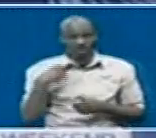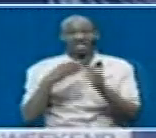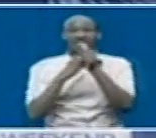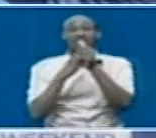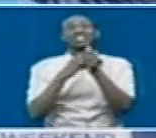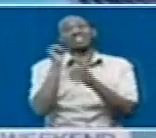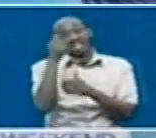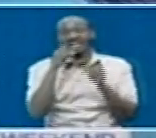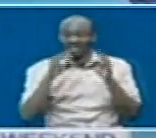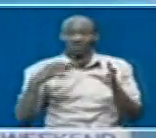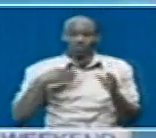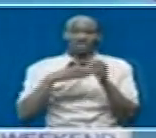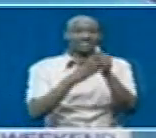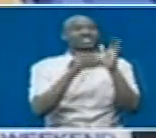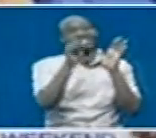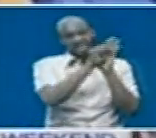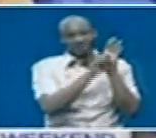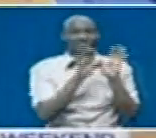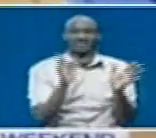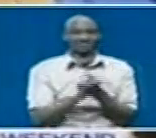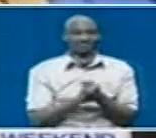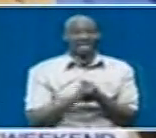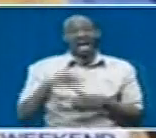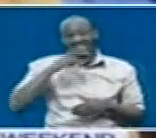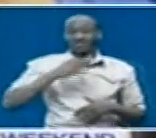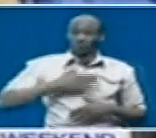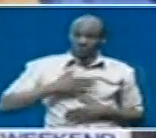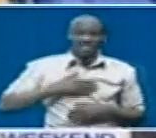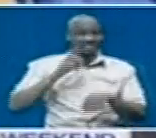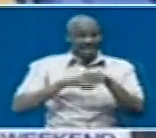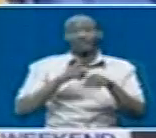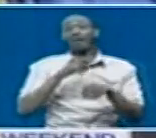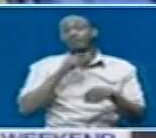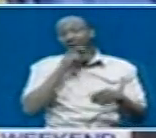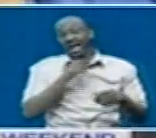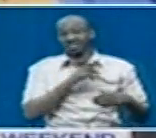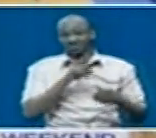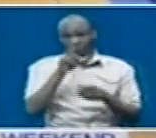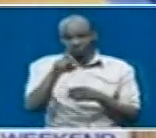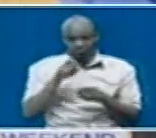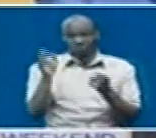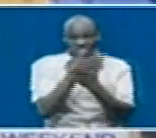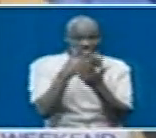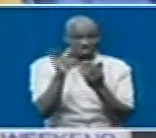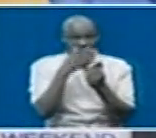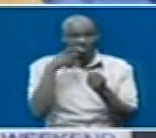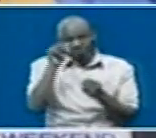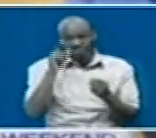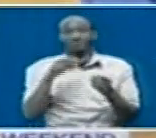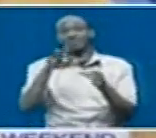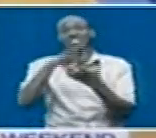la Kenya, wewe unaongoza ile state ya Kenya. Unajua sisi wanawake mwanamume akikutongoza siku ya kwanza mke na mkila chipsi wala